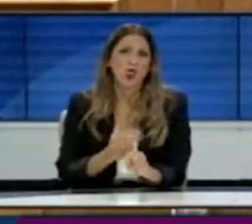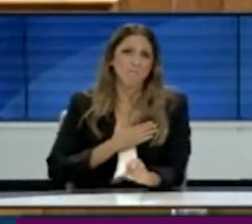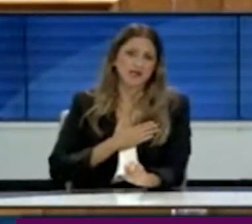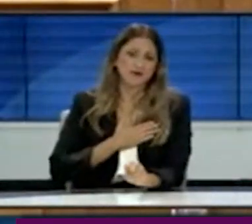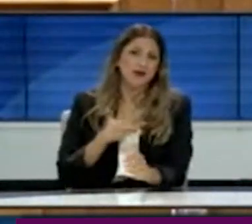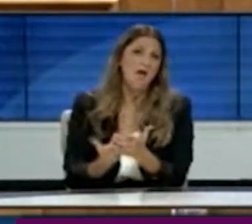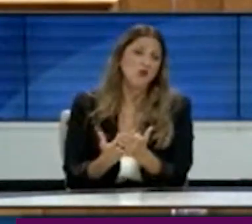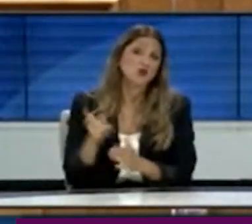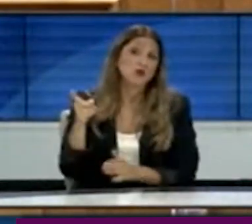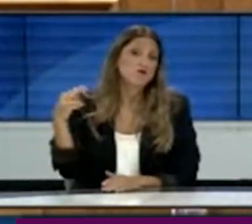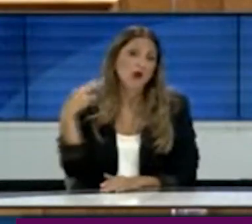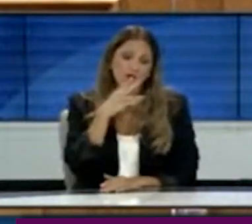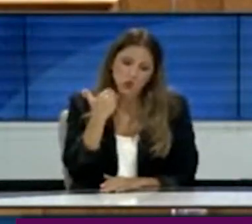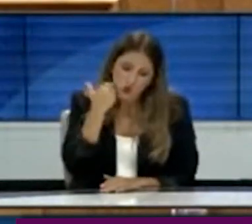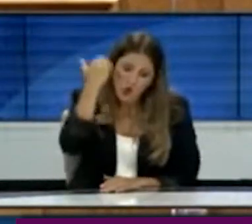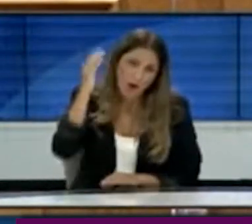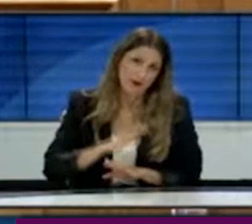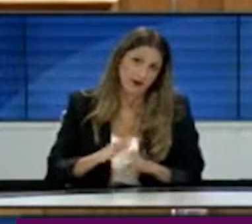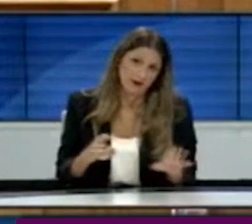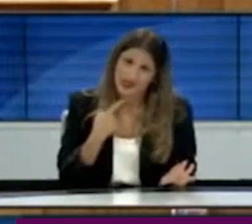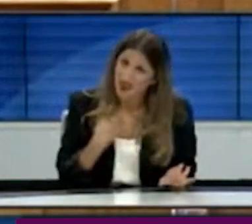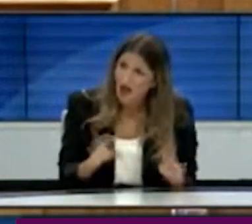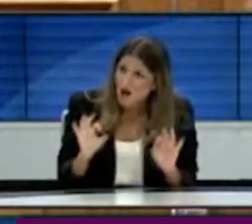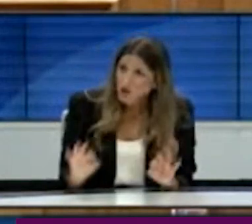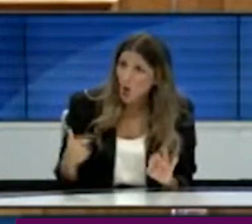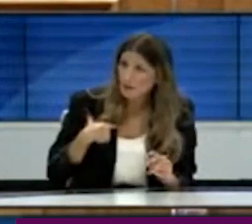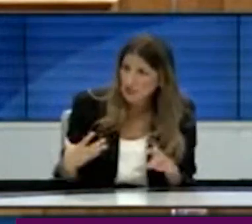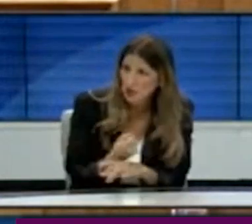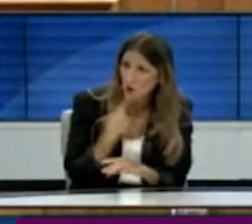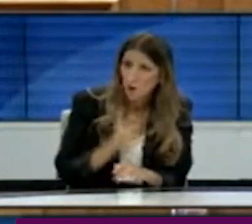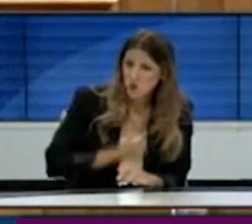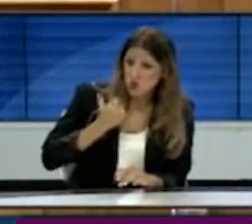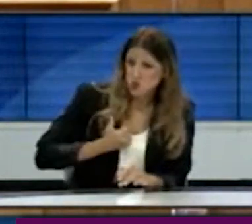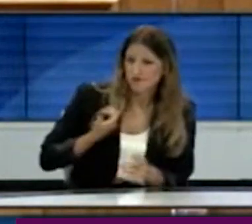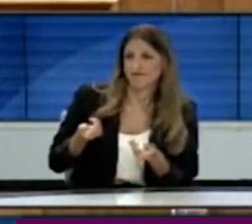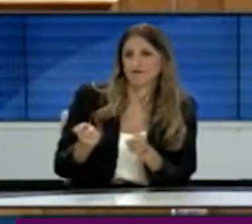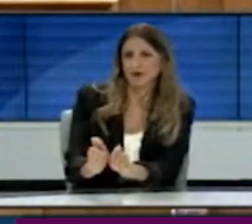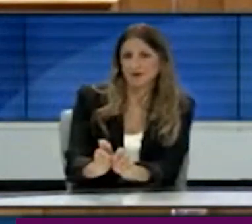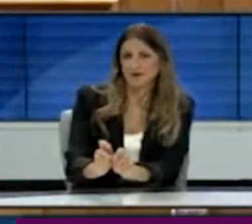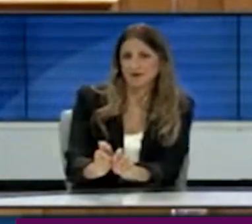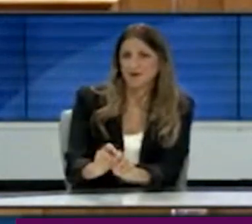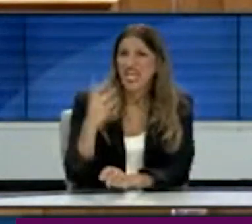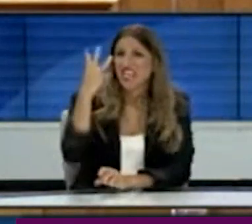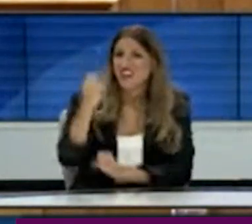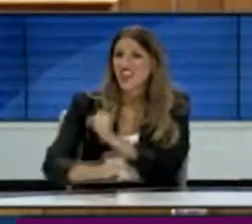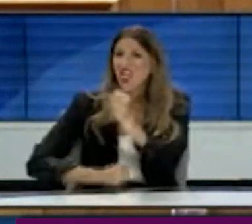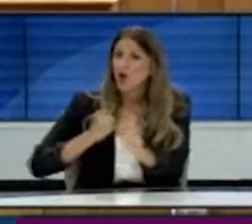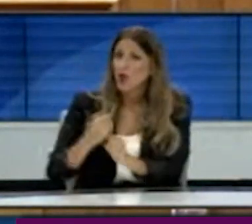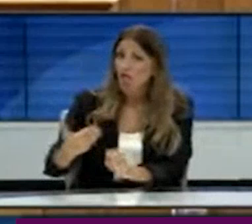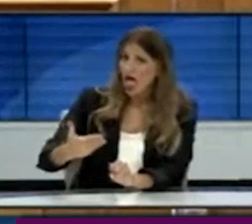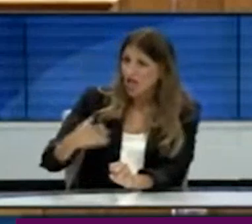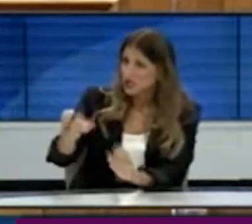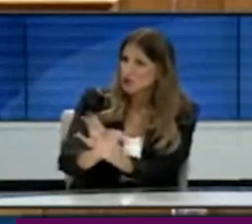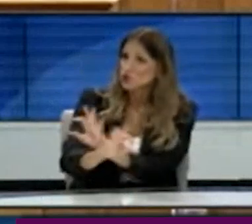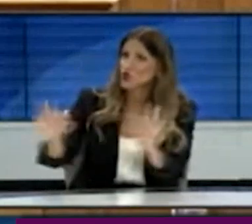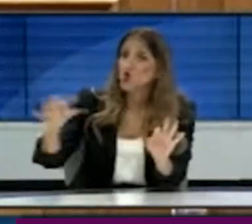δεν ντρέπεστε να έρχεστε εδώ να κάνετε τους τιμητές. Κοιμάστε ήσυχοι, γιατί τρώτε από τα έτοιμα 3 χρόνια. Και έχετε το θράσος